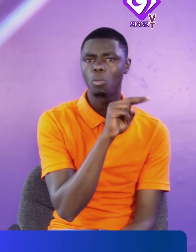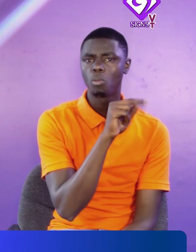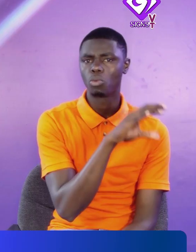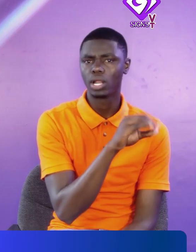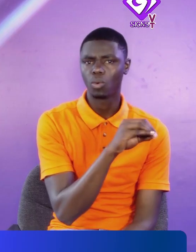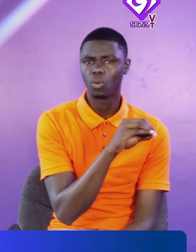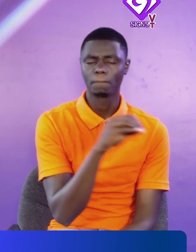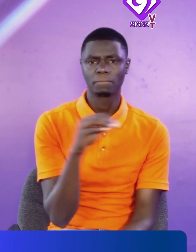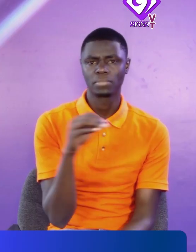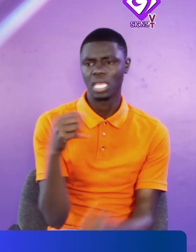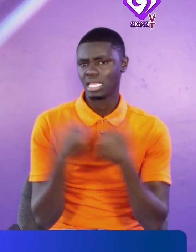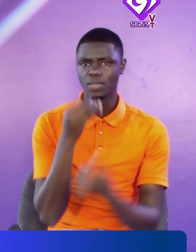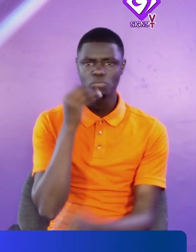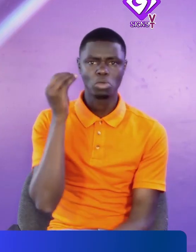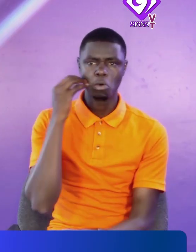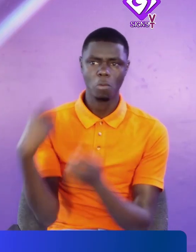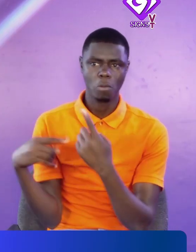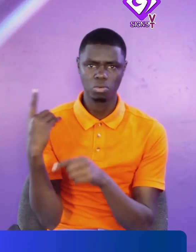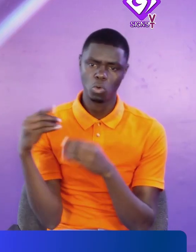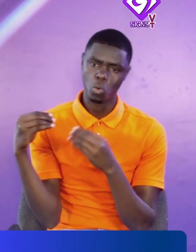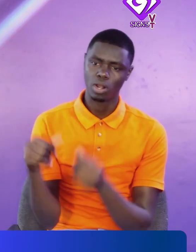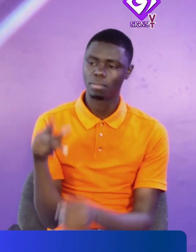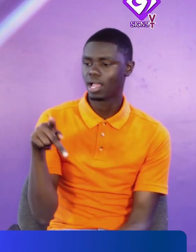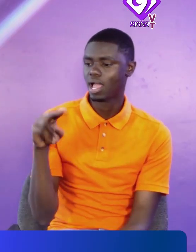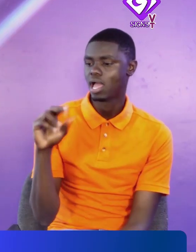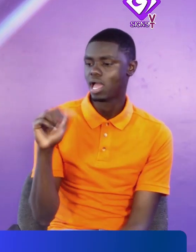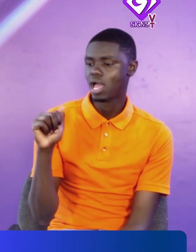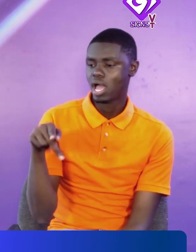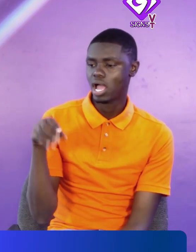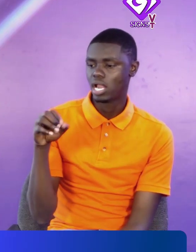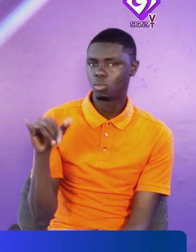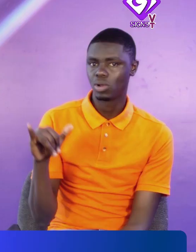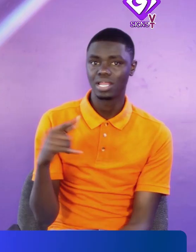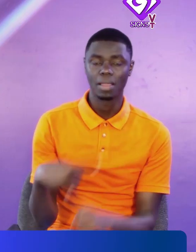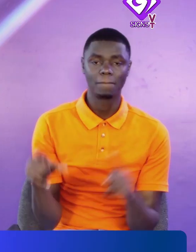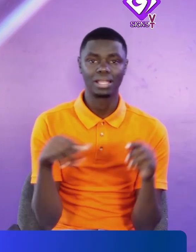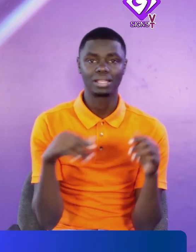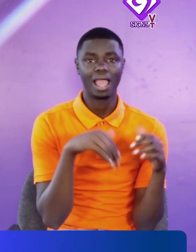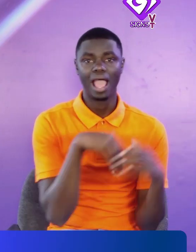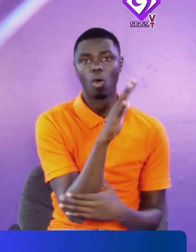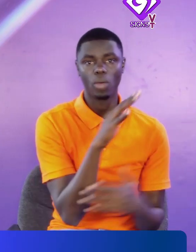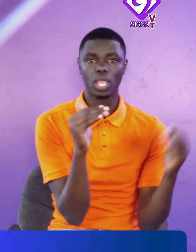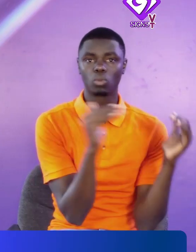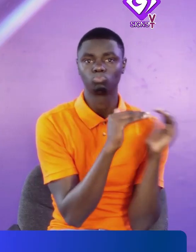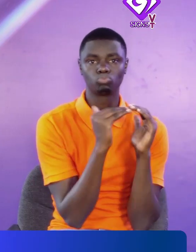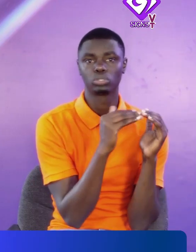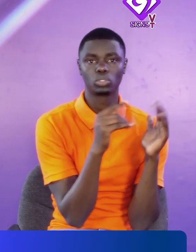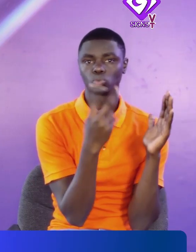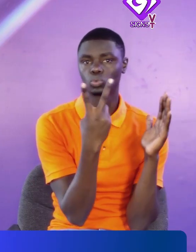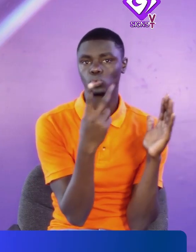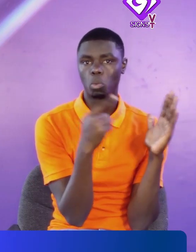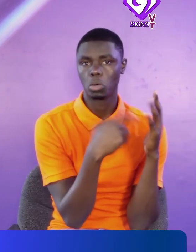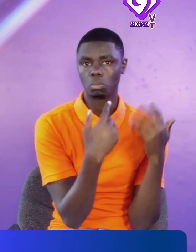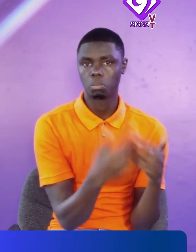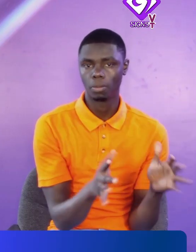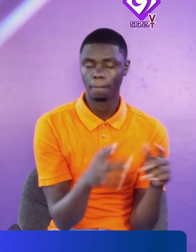home wameshinda, walipiga Napoli 2-0, lakini sasa away wamedraw, lose 2 points. Overall kwa standing wako